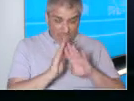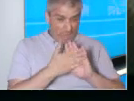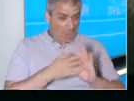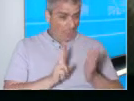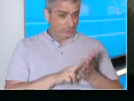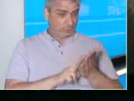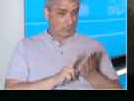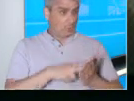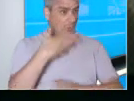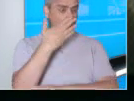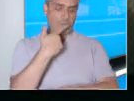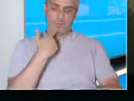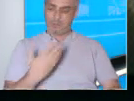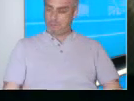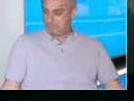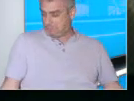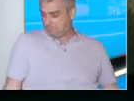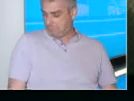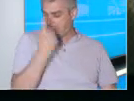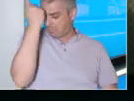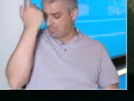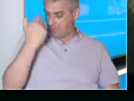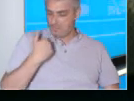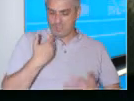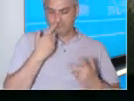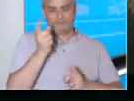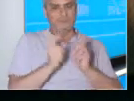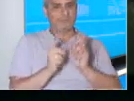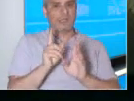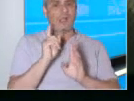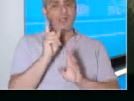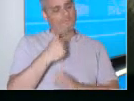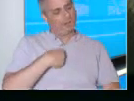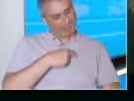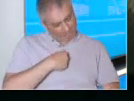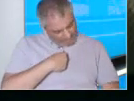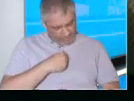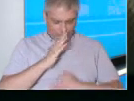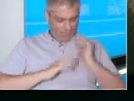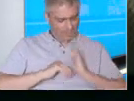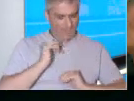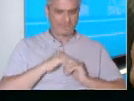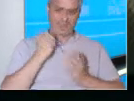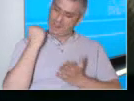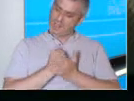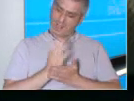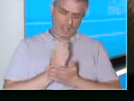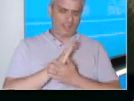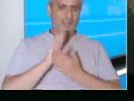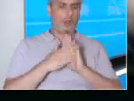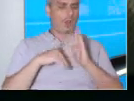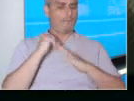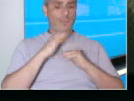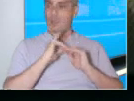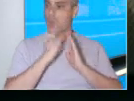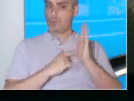הזכויות הלאומיות? אומר, מה פתאום? אני מספר להם שזה אזרחי. אבל אנחנו הולכים לבנות, להכשיר את כל הבנייה הבלתי חוקית